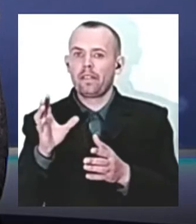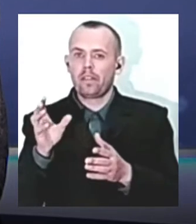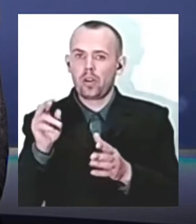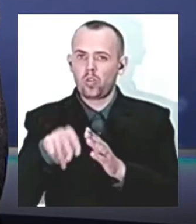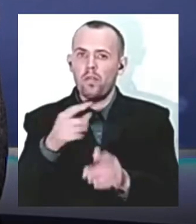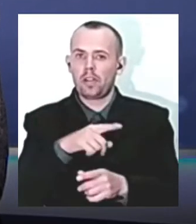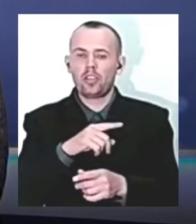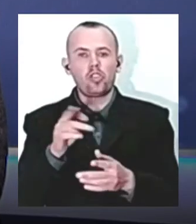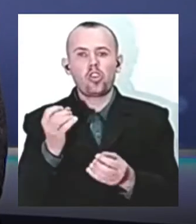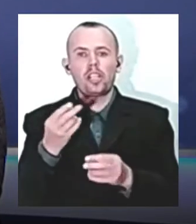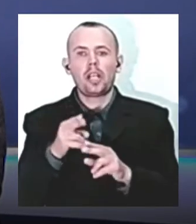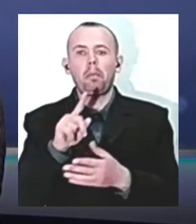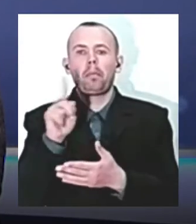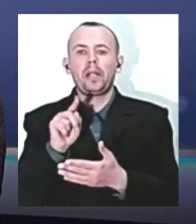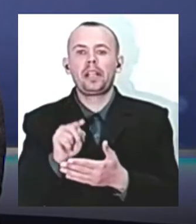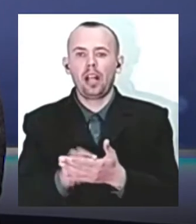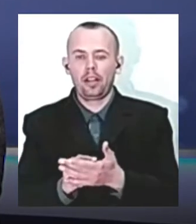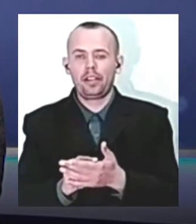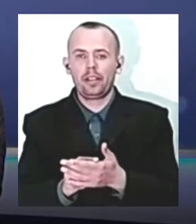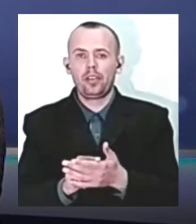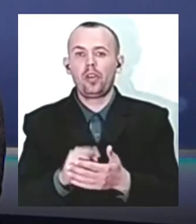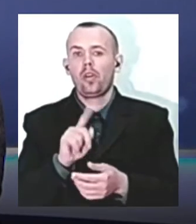це питання відкрите? Ну, їх